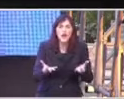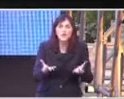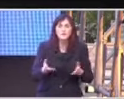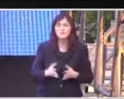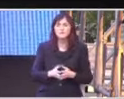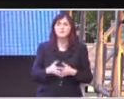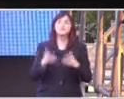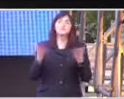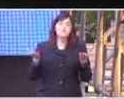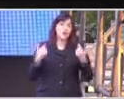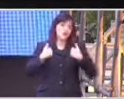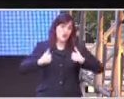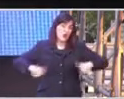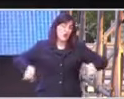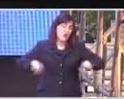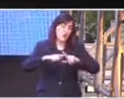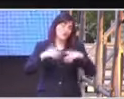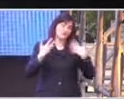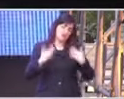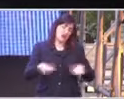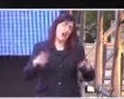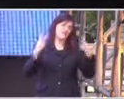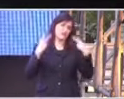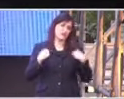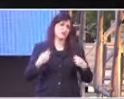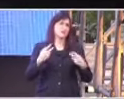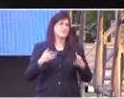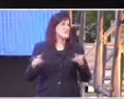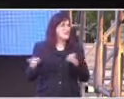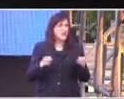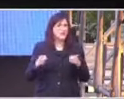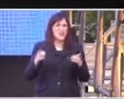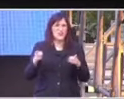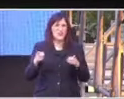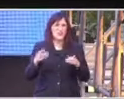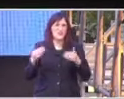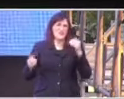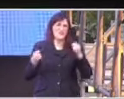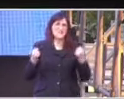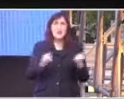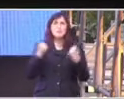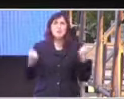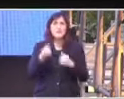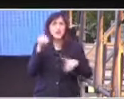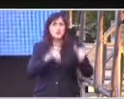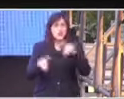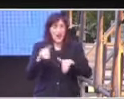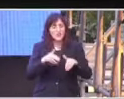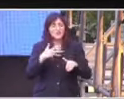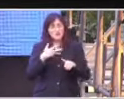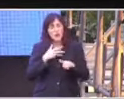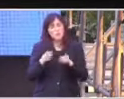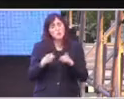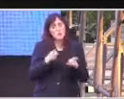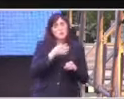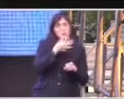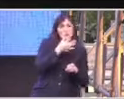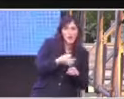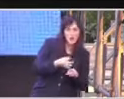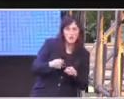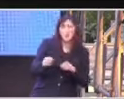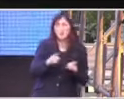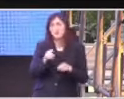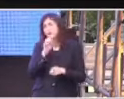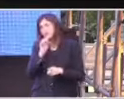elettorale dove ci sono stati dei momenti belli e dei momenti meno belli c'è stato il momento più drammatico è quello